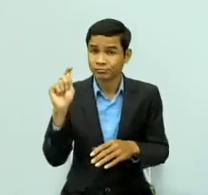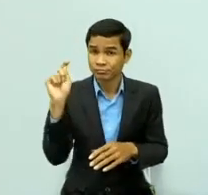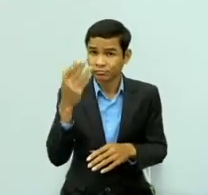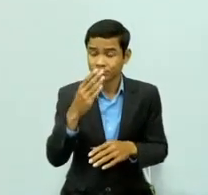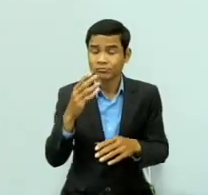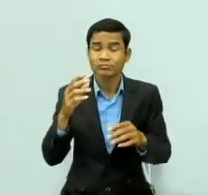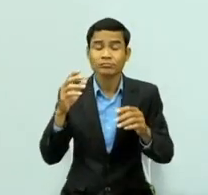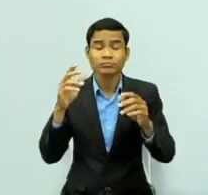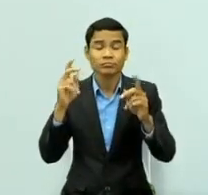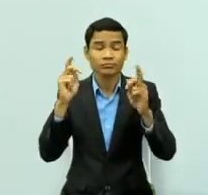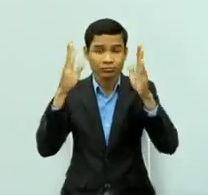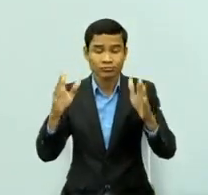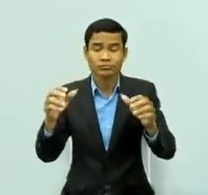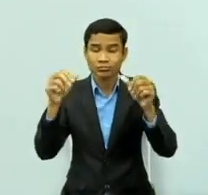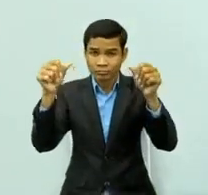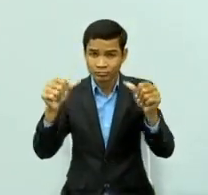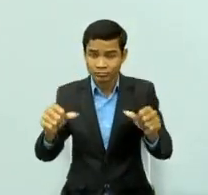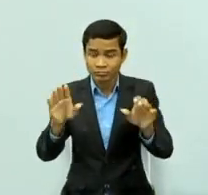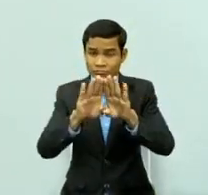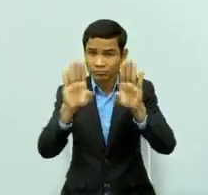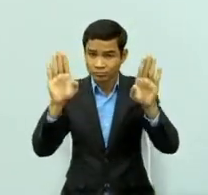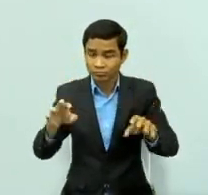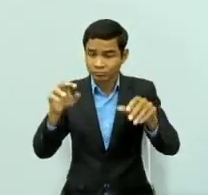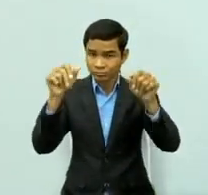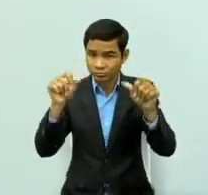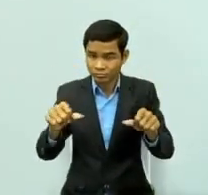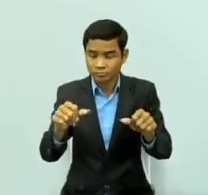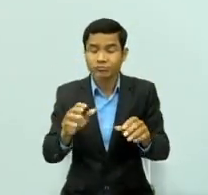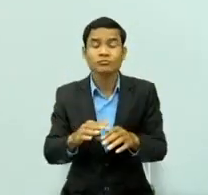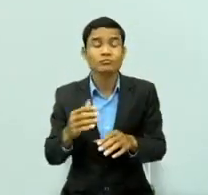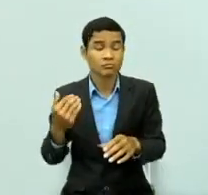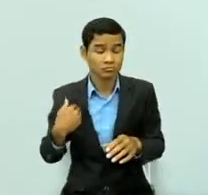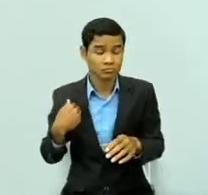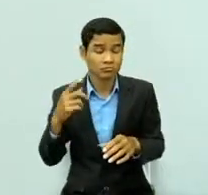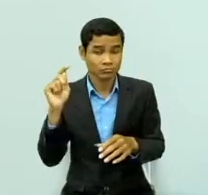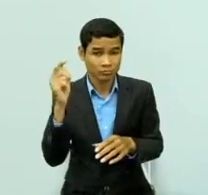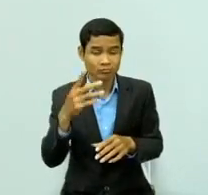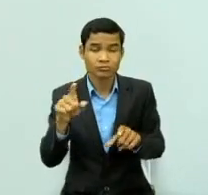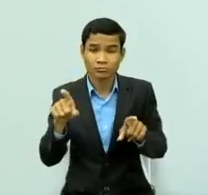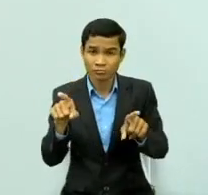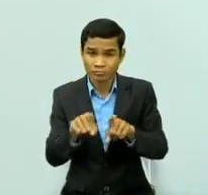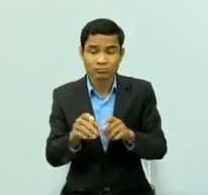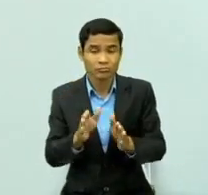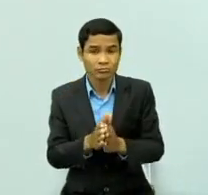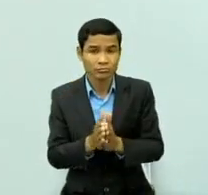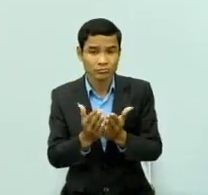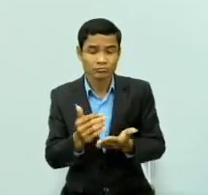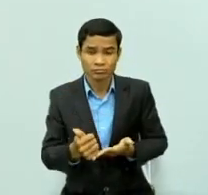ក៏ដូចជារូបភាពនៅក្នុងសៀវភៅជំនួយរបស់កូនណាចាម្ដងទៀតរូបភាពដែលអ្នកគ្រូបង្ហាញជូនកូននៅលើក្តារខៀនចាគឺរូបភាពដូចនឹង